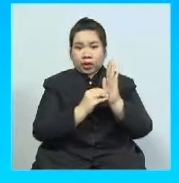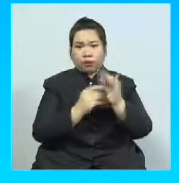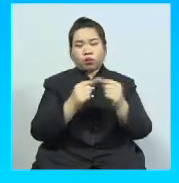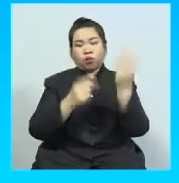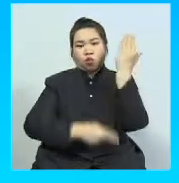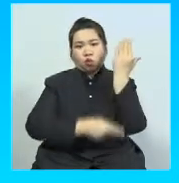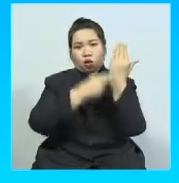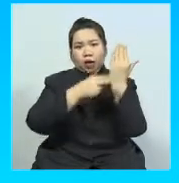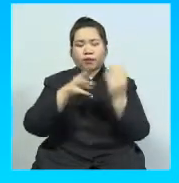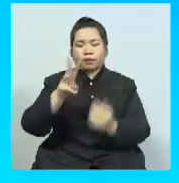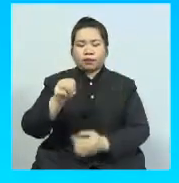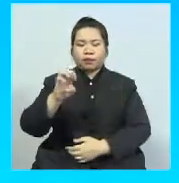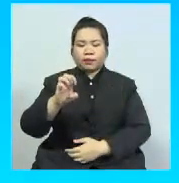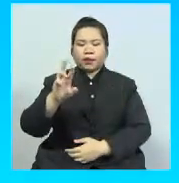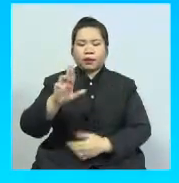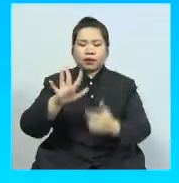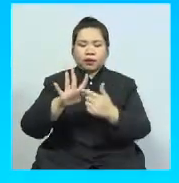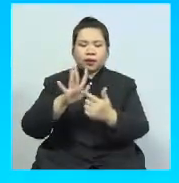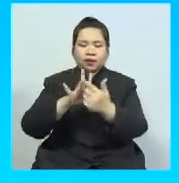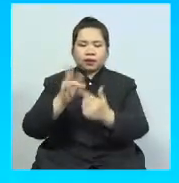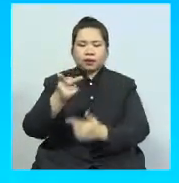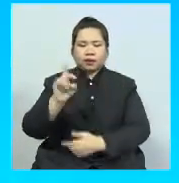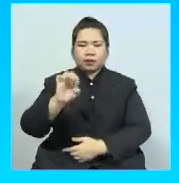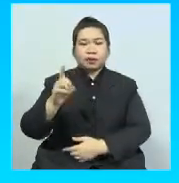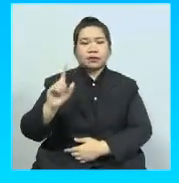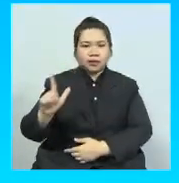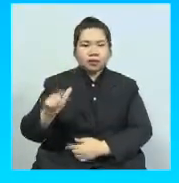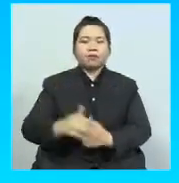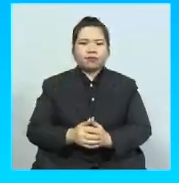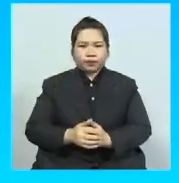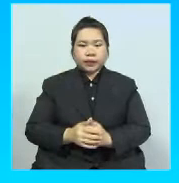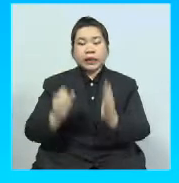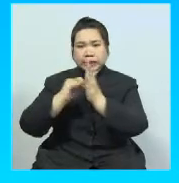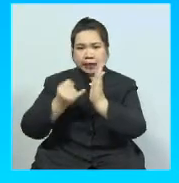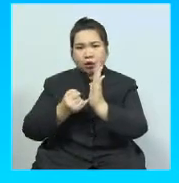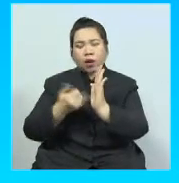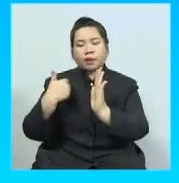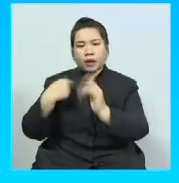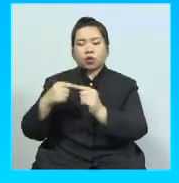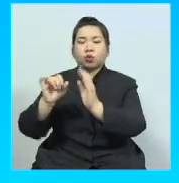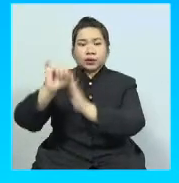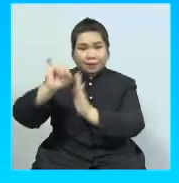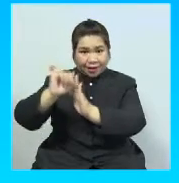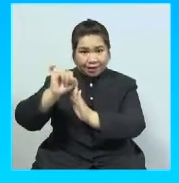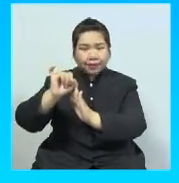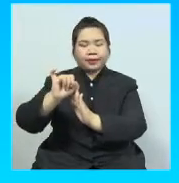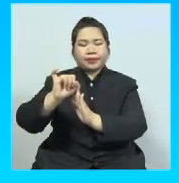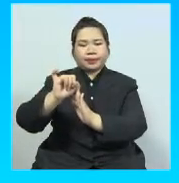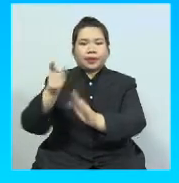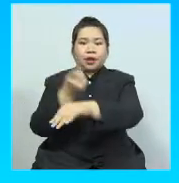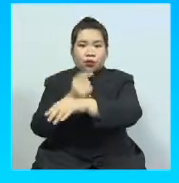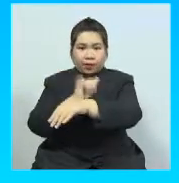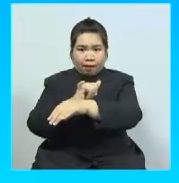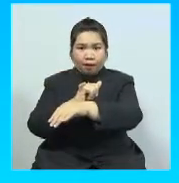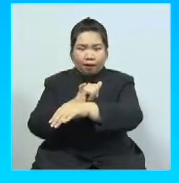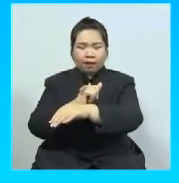ทีที่โรงแรมมิราเคิลแกรนด์ค่ะส่วนต่างจังหวัดก็จะมีการเปิดเวทีรับฟังความคิดเห็นกันที่จังหวัดเชียงใหม่พระนคร